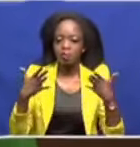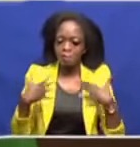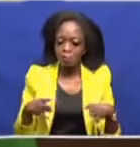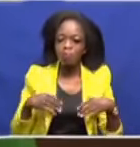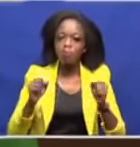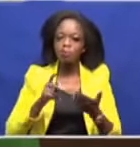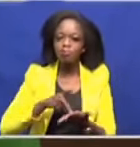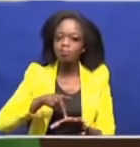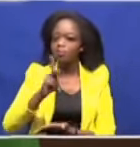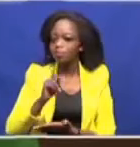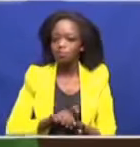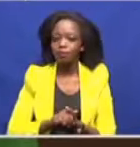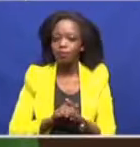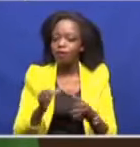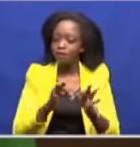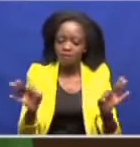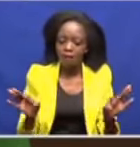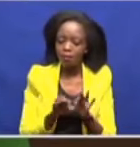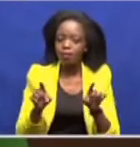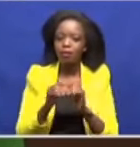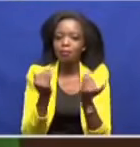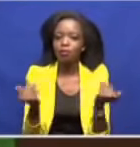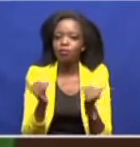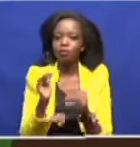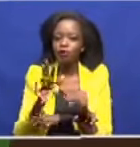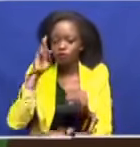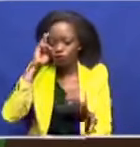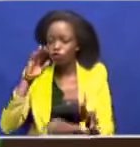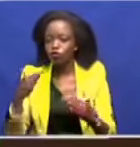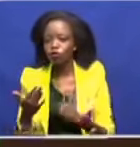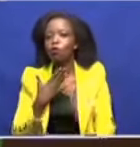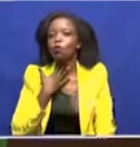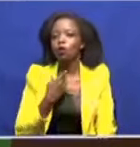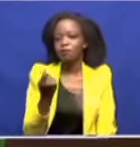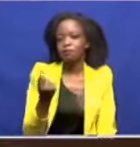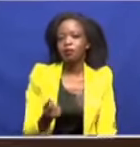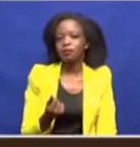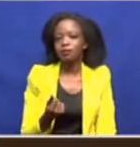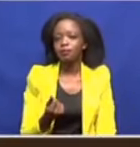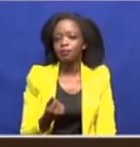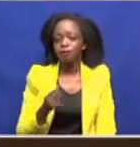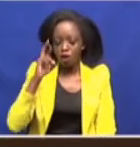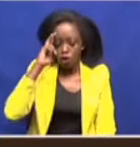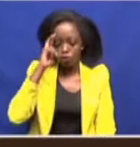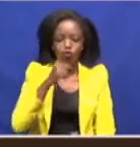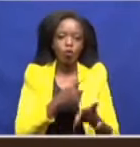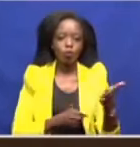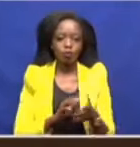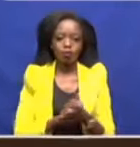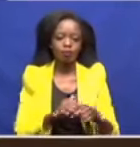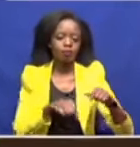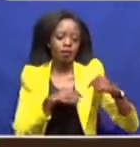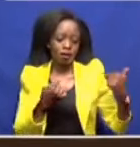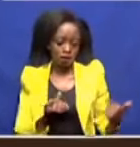wanaweza uza familia na watoto wao kwa ajili ya mali, hii ni kwa sababu roho